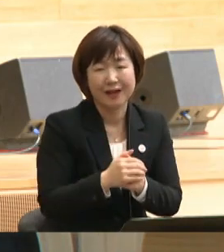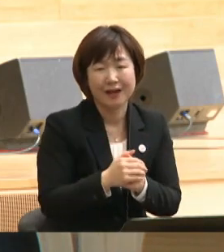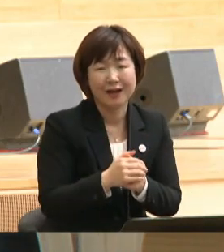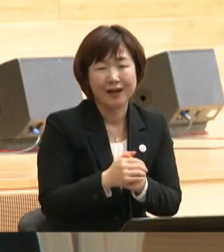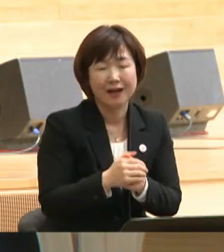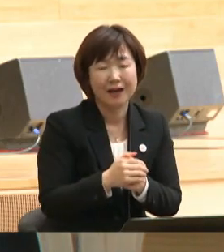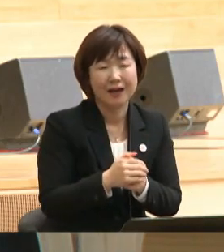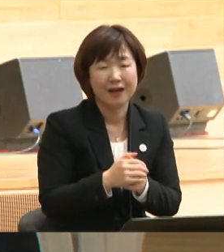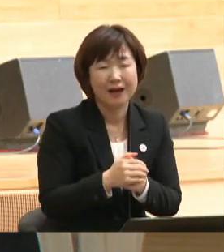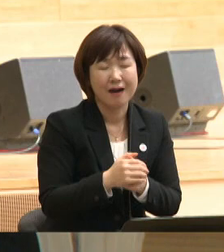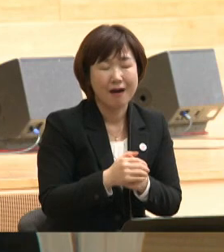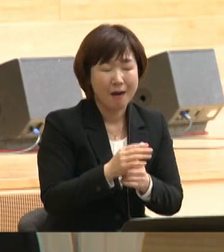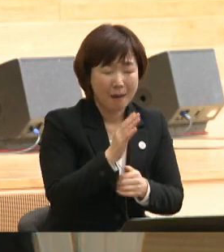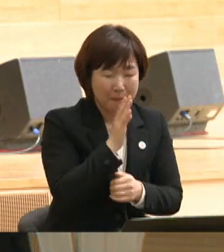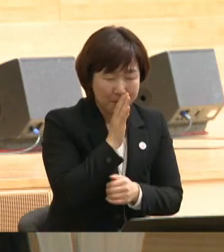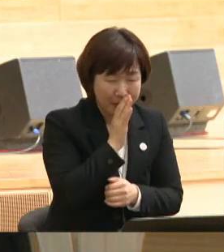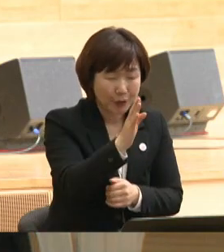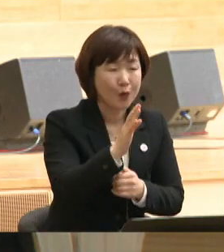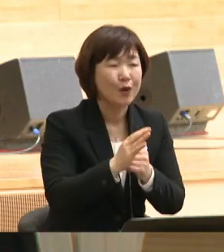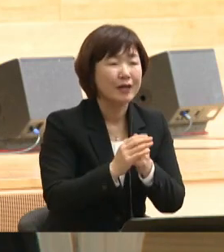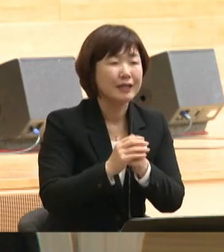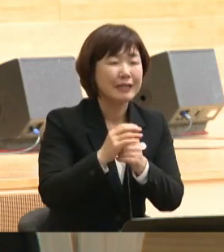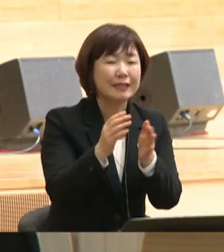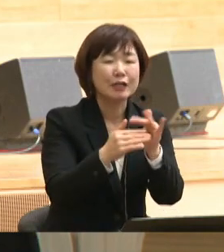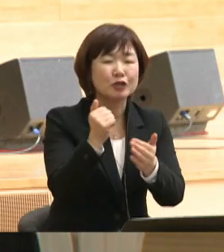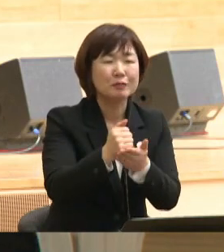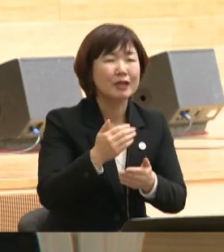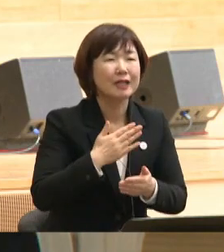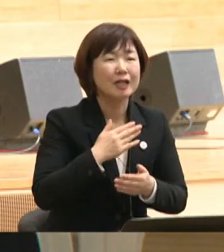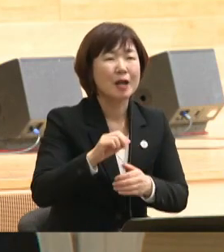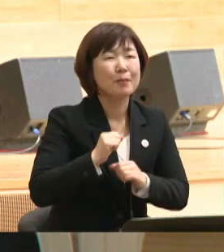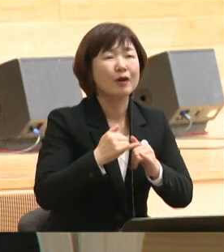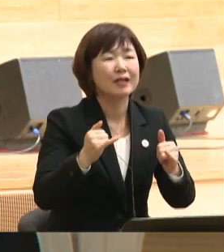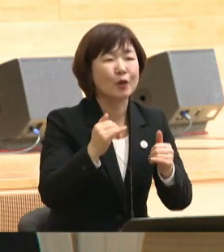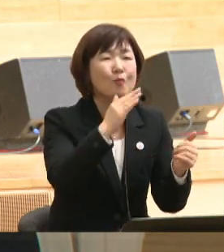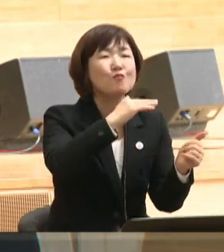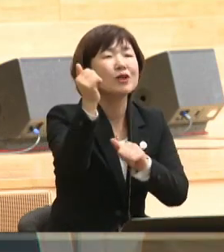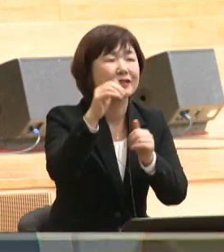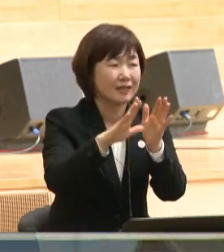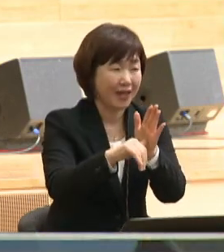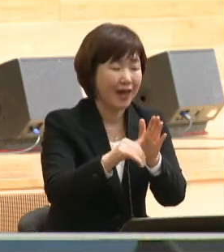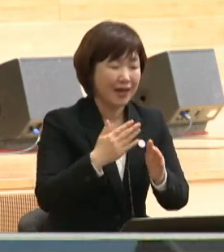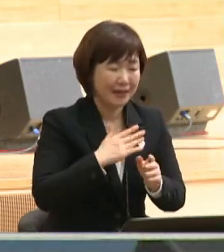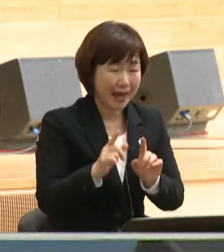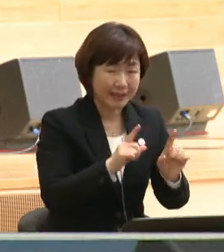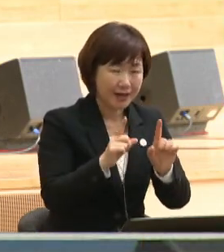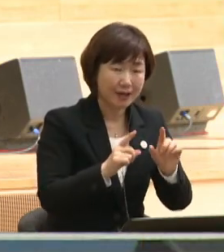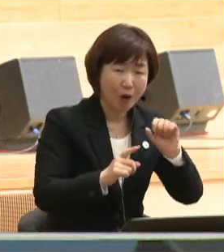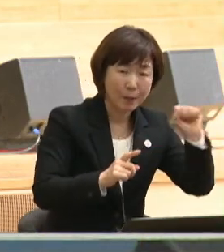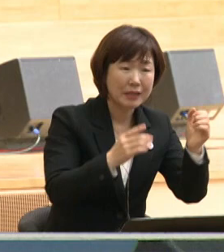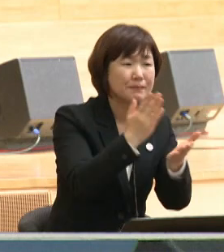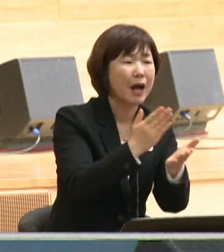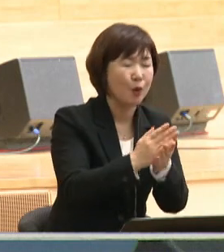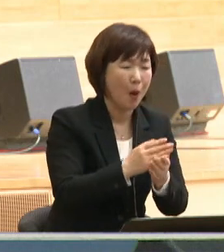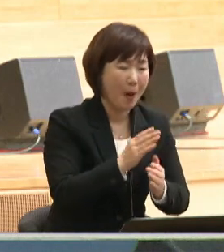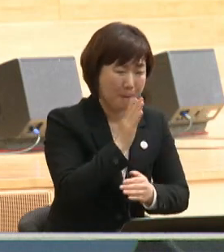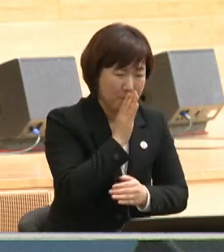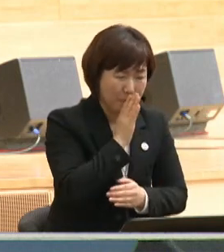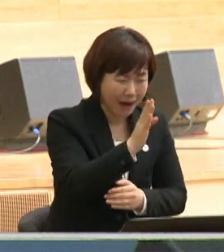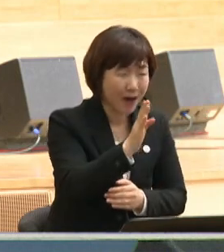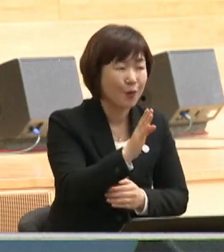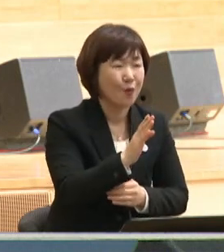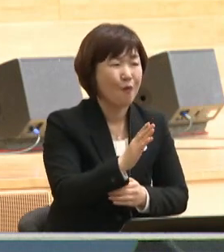언제든지 주님께서 우리를 병사의 자리로 부르실 때에 자기 생활에 얽매임 없이 곧 따라